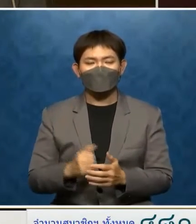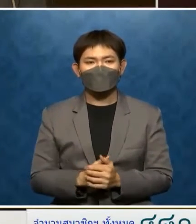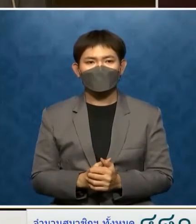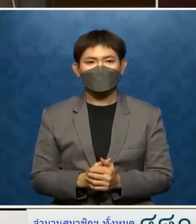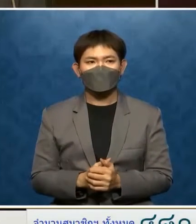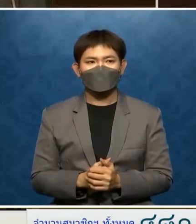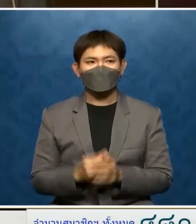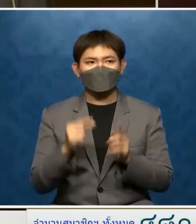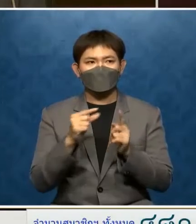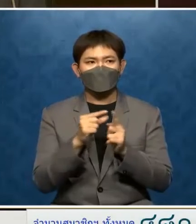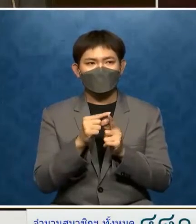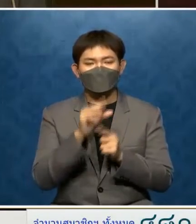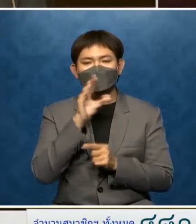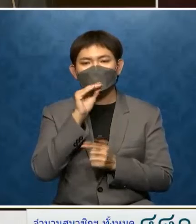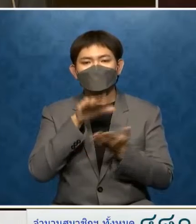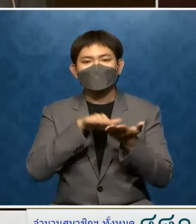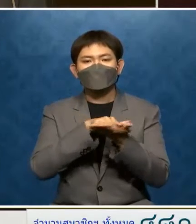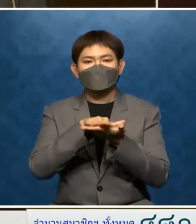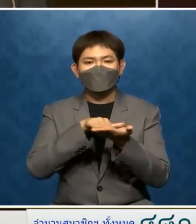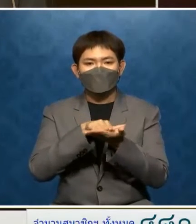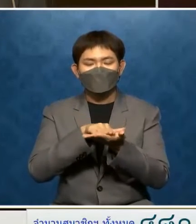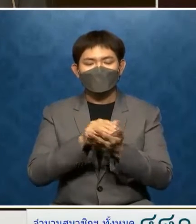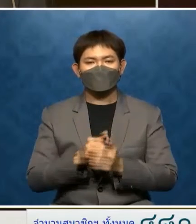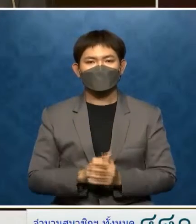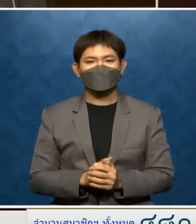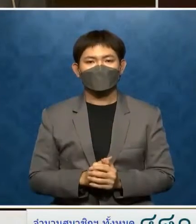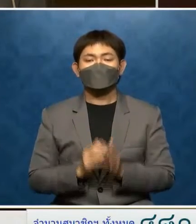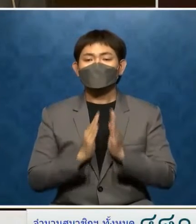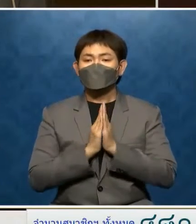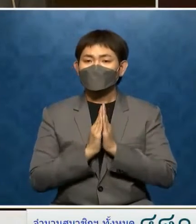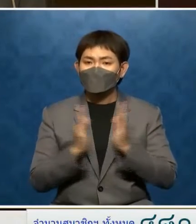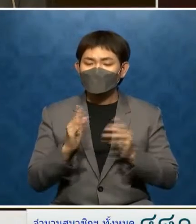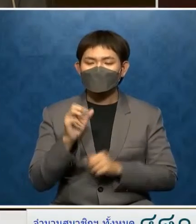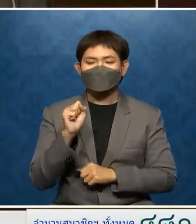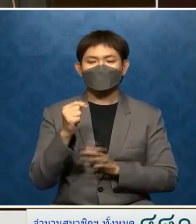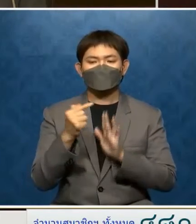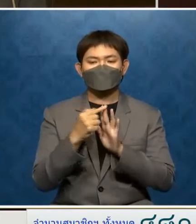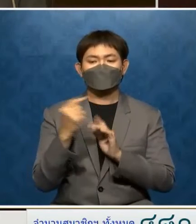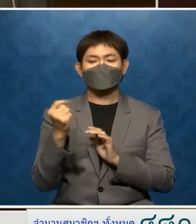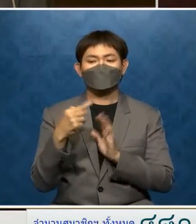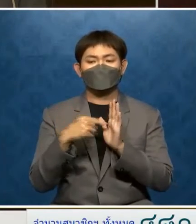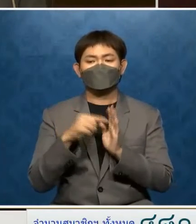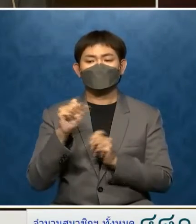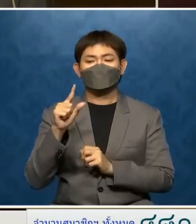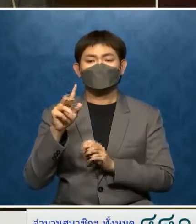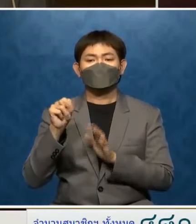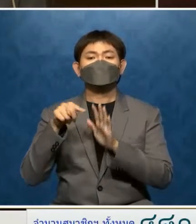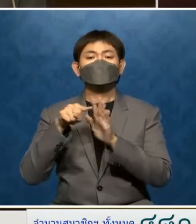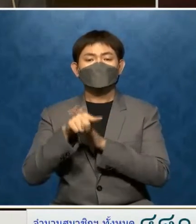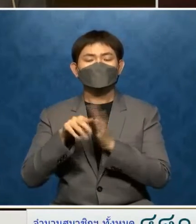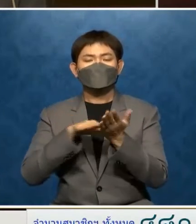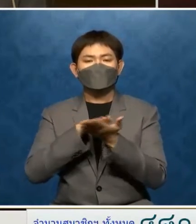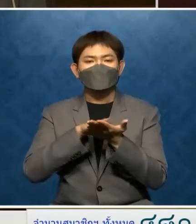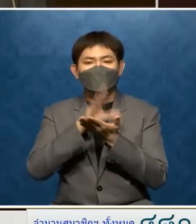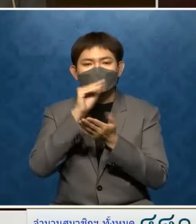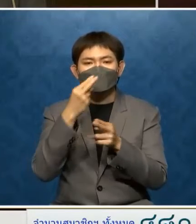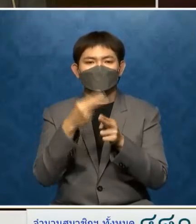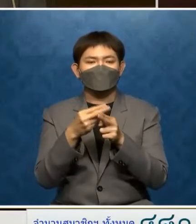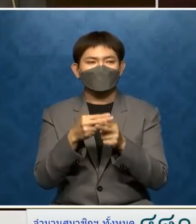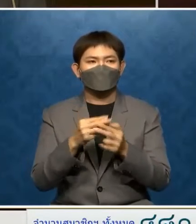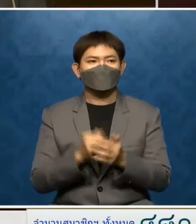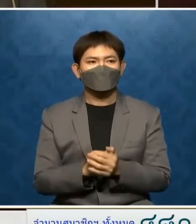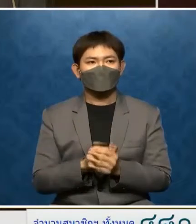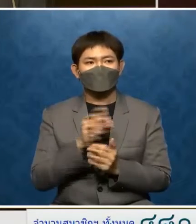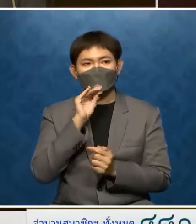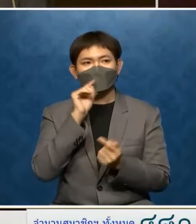คือคำกล่วขอโทษต้ขบคุณทานสุทัศัเงินมืนค่ขอดิ่าที่เอ่ยนาม ท่านได้พูดถึงครอบ